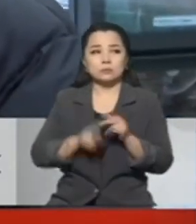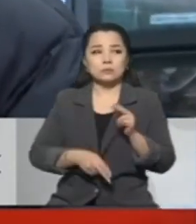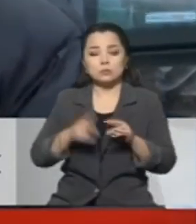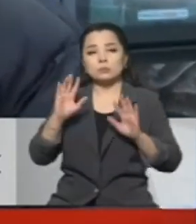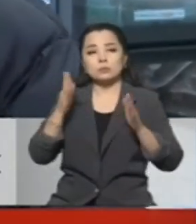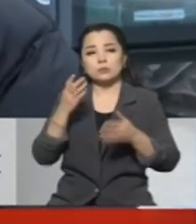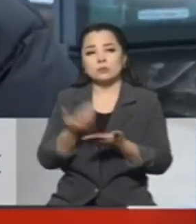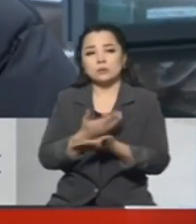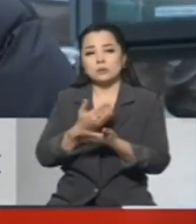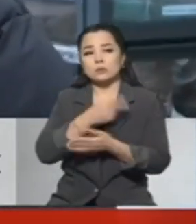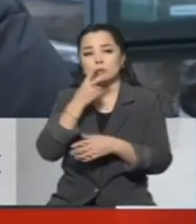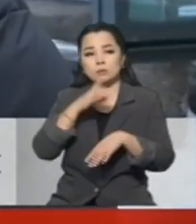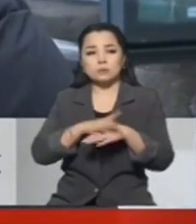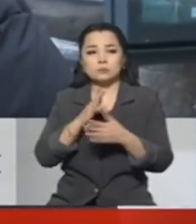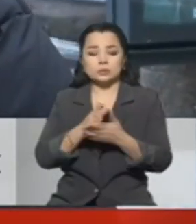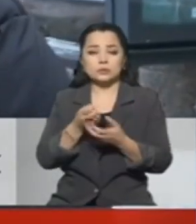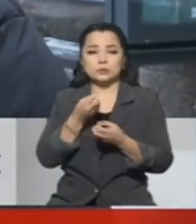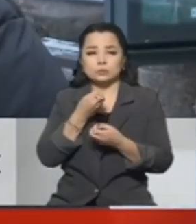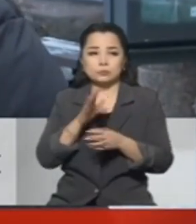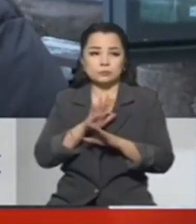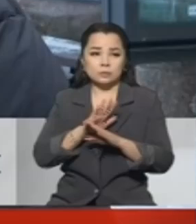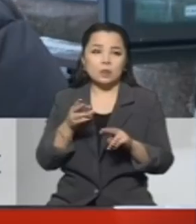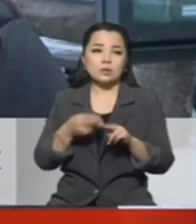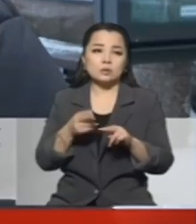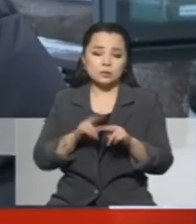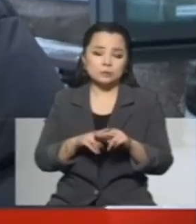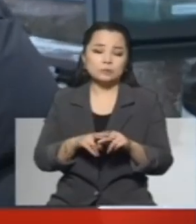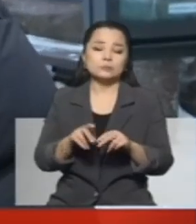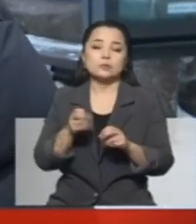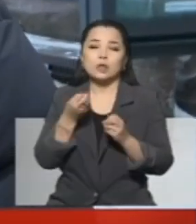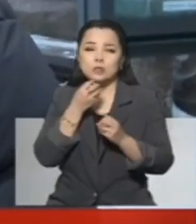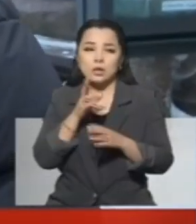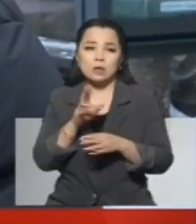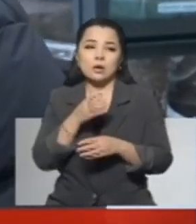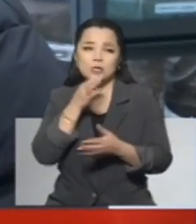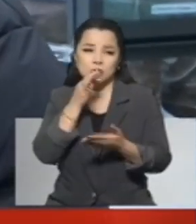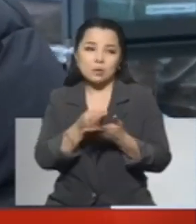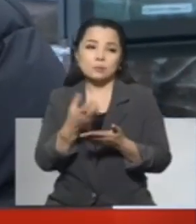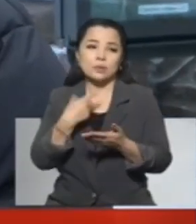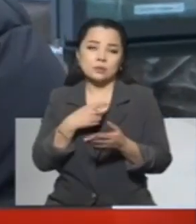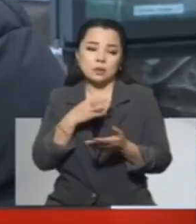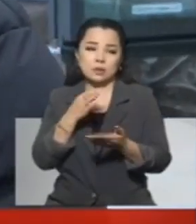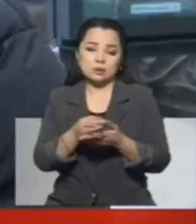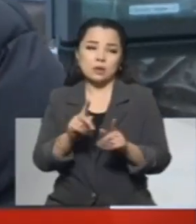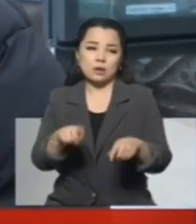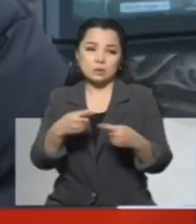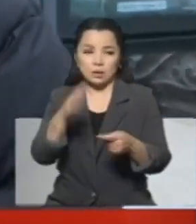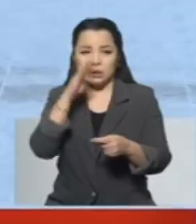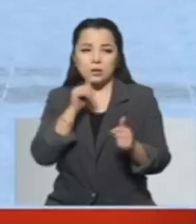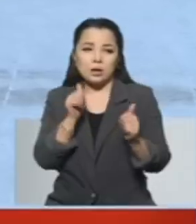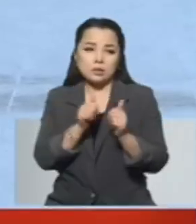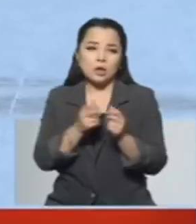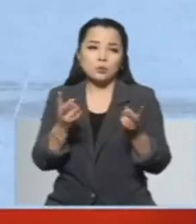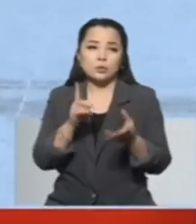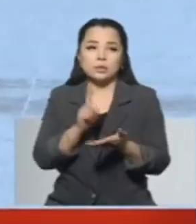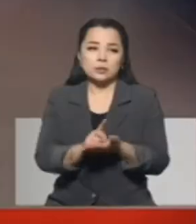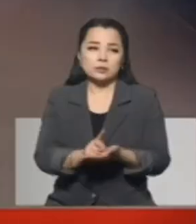жатқан оқиғалар өте көп. Сол үшін балаларды жақсылап жауапкершілігі мол адамға тапсыру керек. Бұл мысалымыз қасында болу керек деп